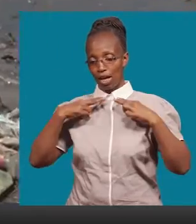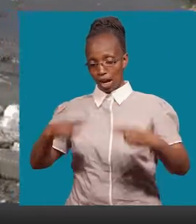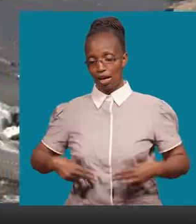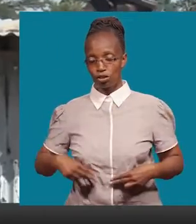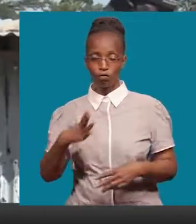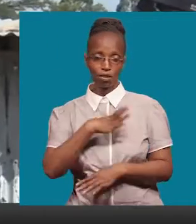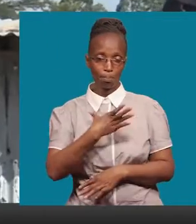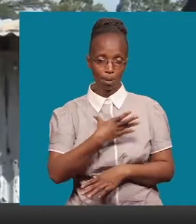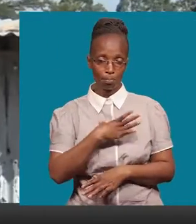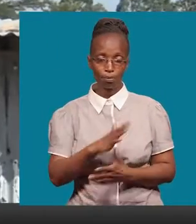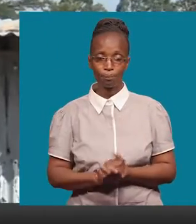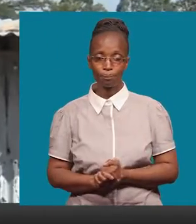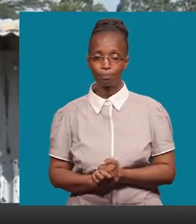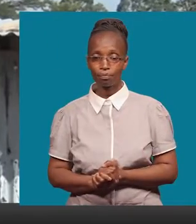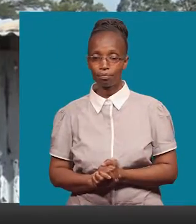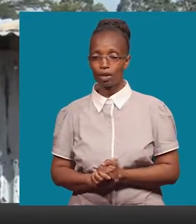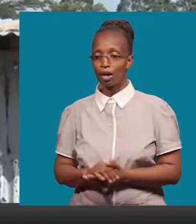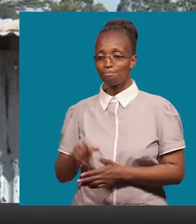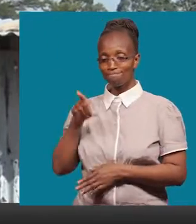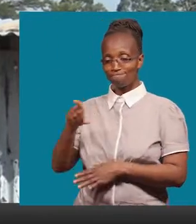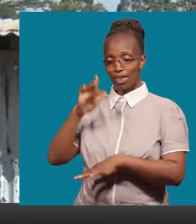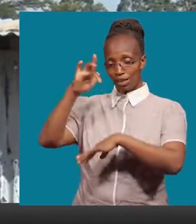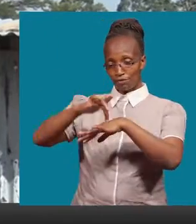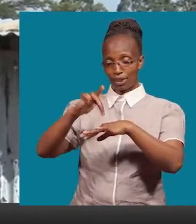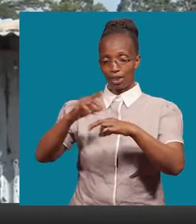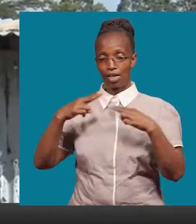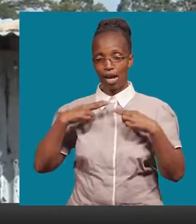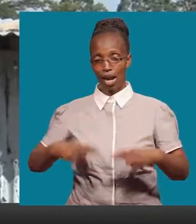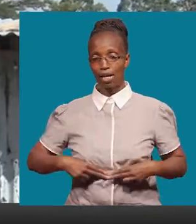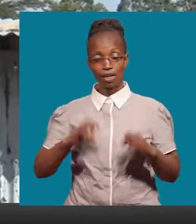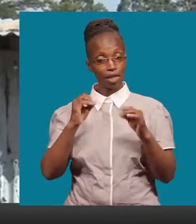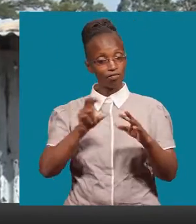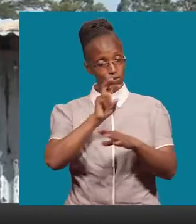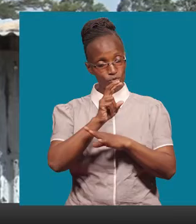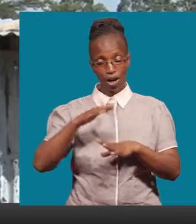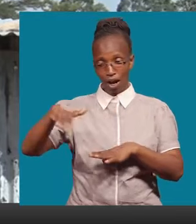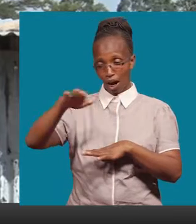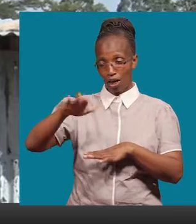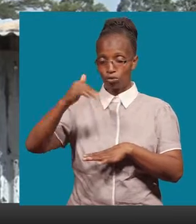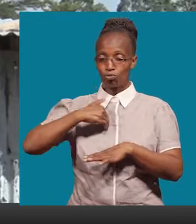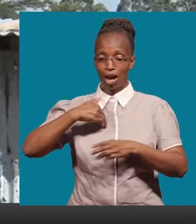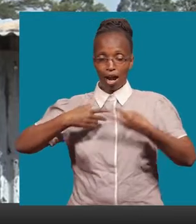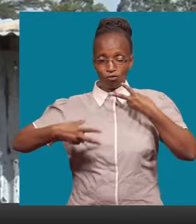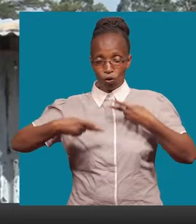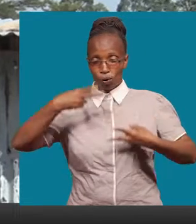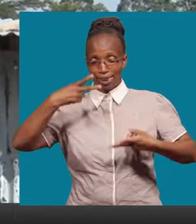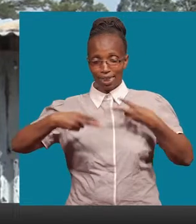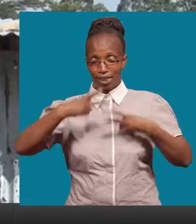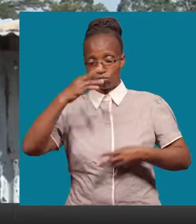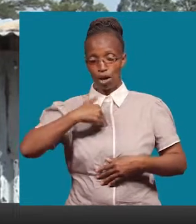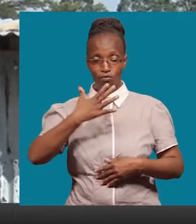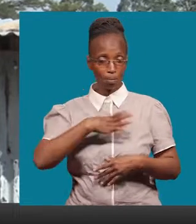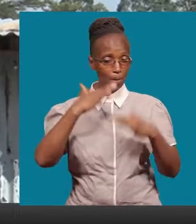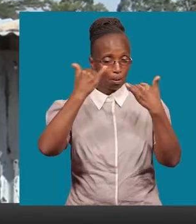afya. Hii mbolea hapa hivi imehatarisha maisha yetu mbaya sana. Mkiangalia kando kando hizi kuna hoteli, kuna wamama